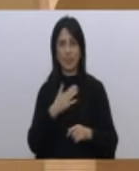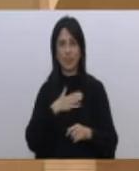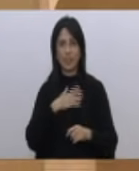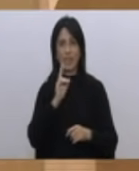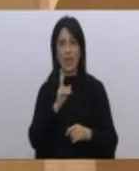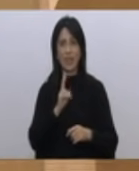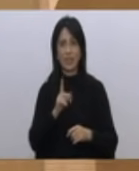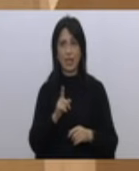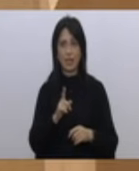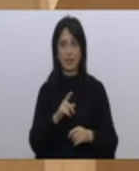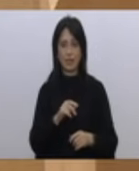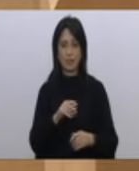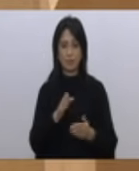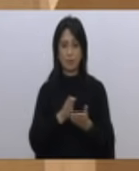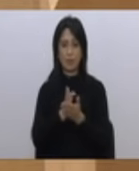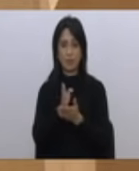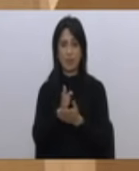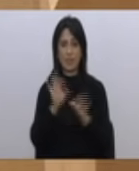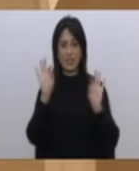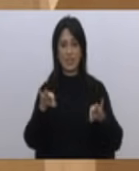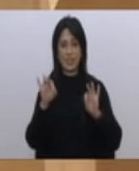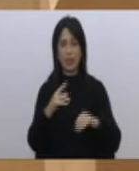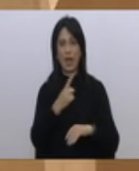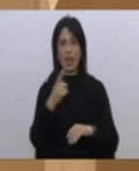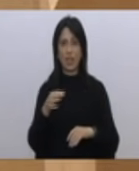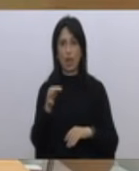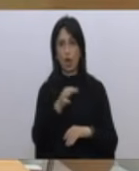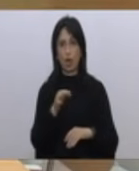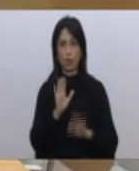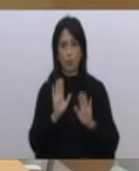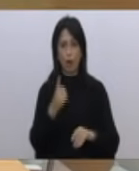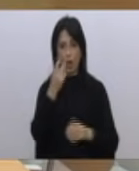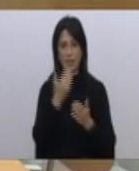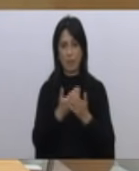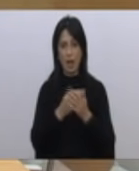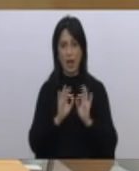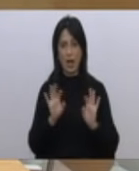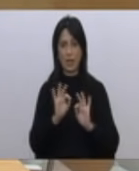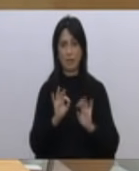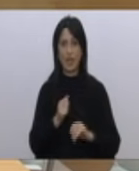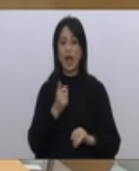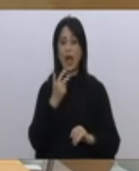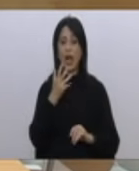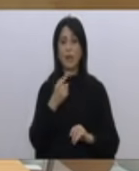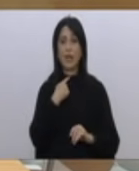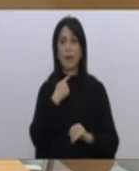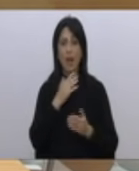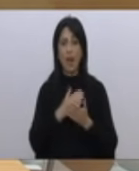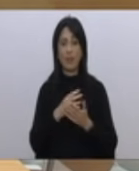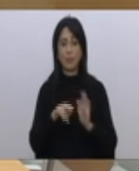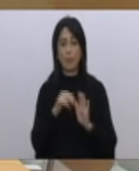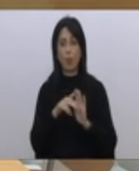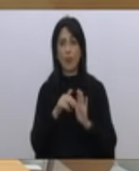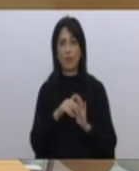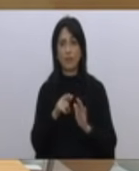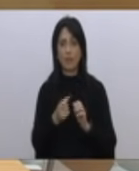კანდიდატის მიმართ საბურთალოს ერთ-ერთ ოლქში ეს მხოლოდ ერთი მაგალითია. რამდენი ხმა აქვს იცით მოპარული,